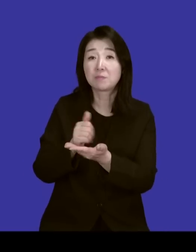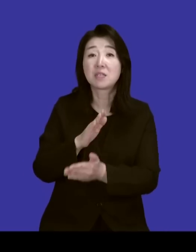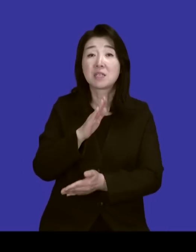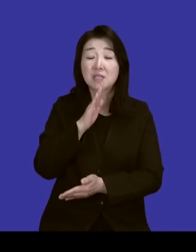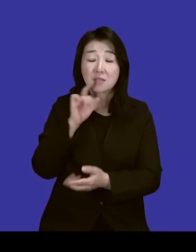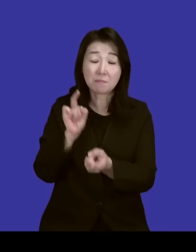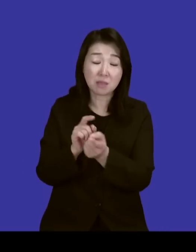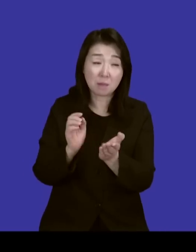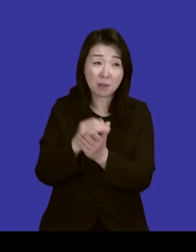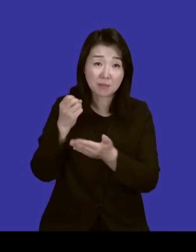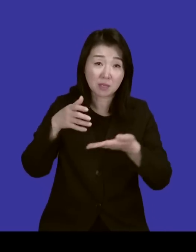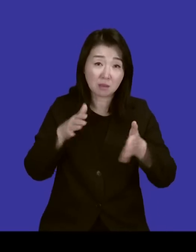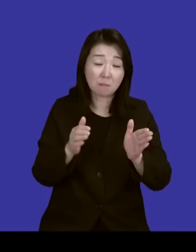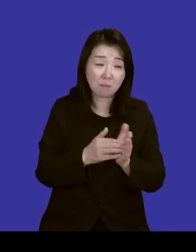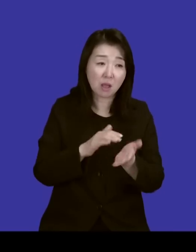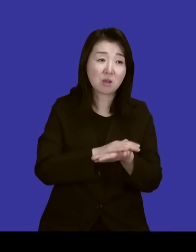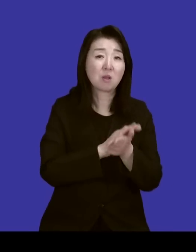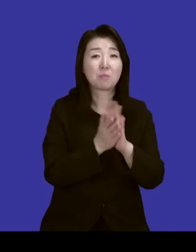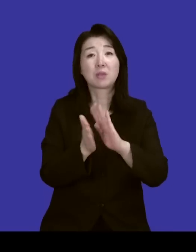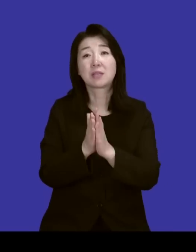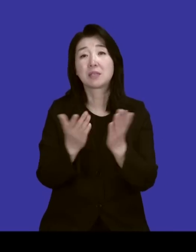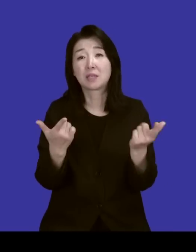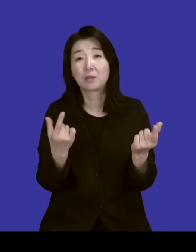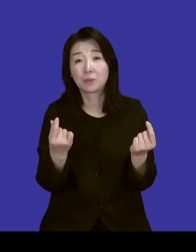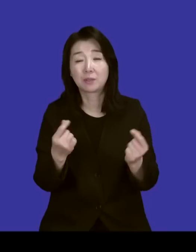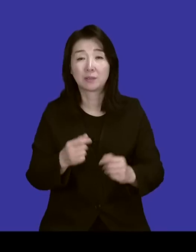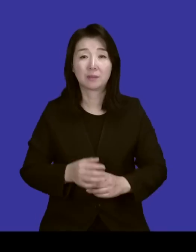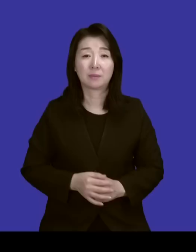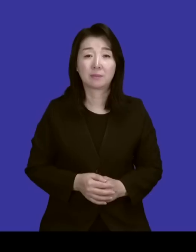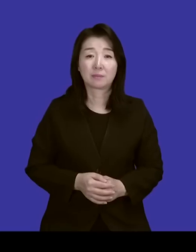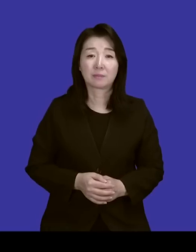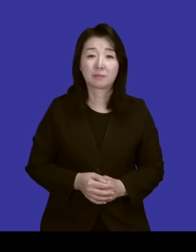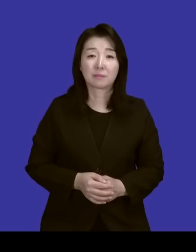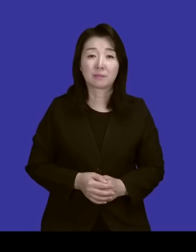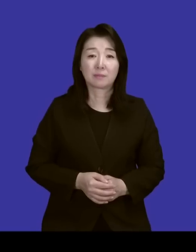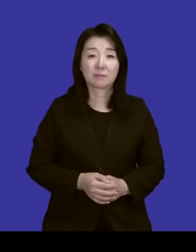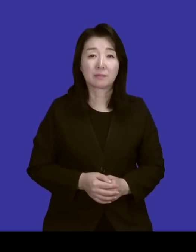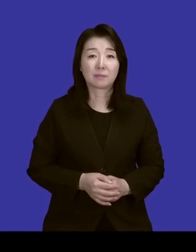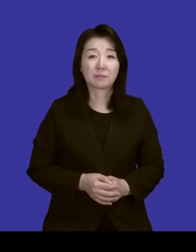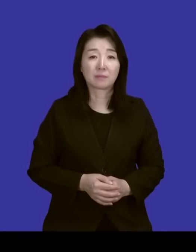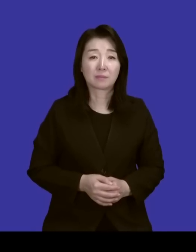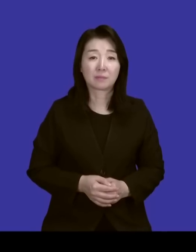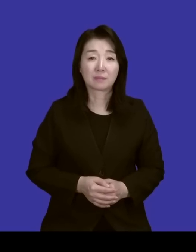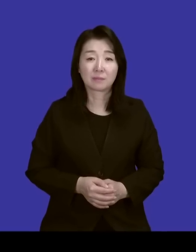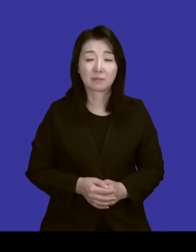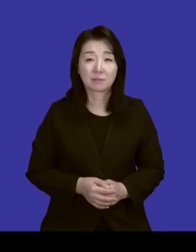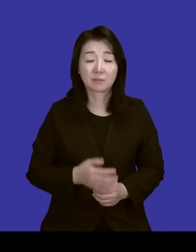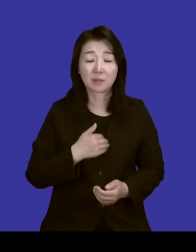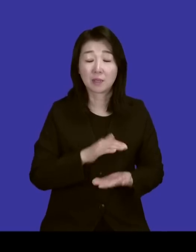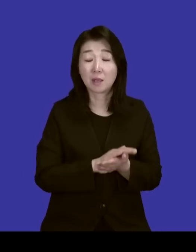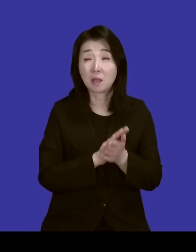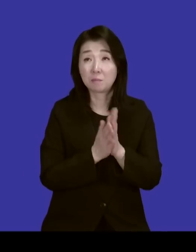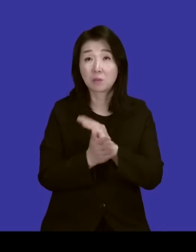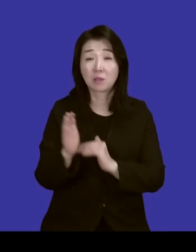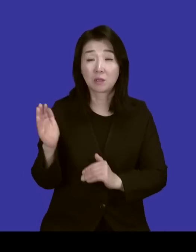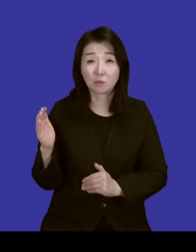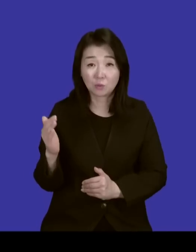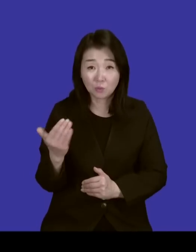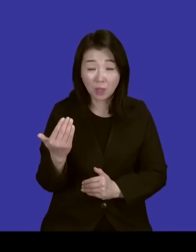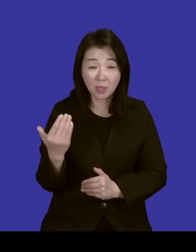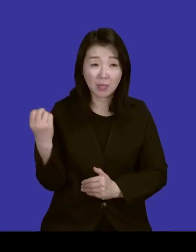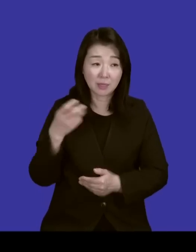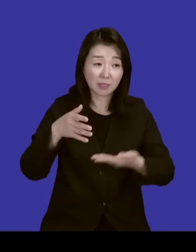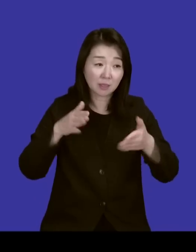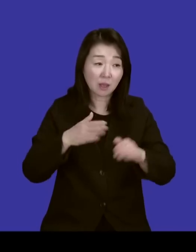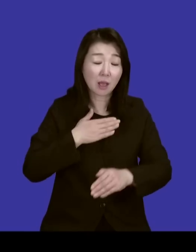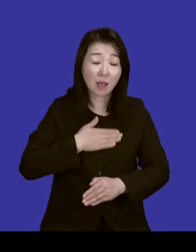거듭난 것이고 변화가 시작된 것이죠. 그 예. 순간부터. 네. 그러면 이제 이렇게 내가 변화가 되고 거듭을 나면서 나의